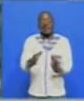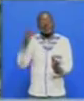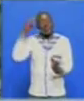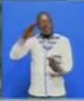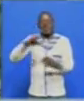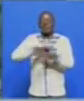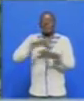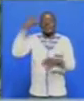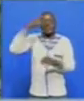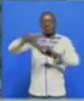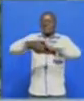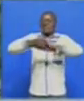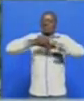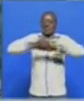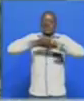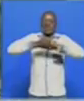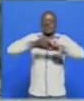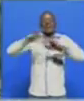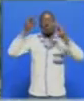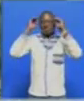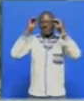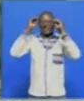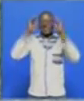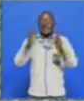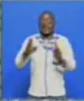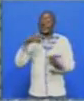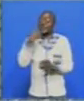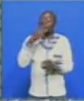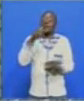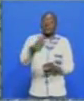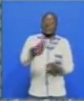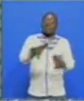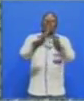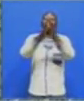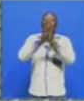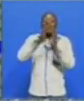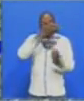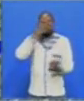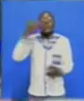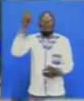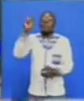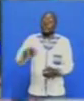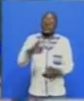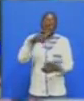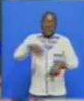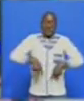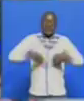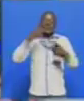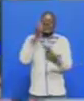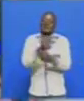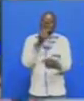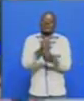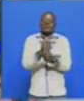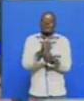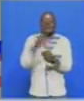de solidarité à leurs enseignants qui, eux, revendiquent de meilleures conditions de vie et de travail. Et à propos